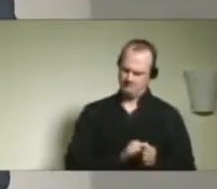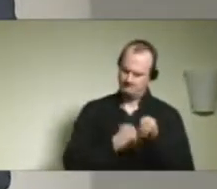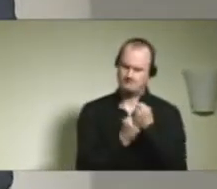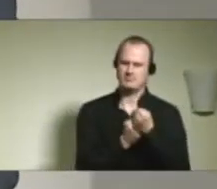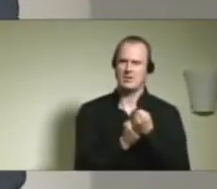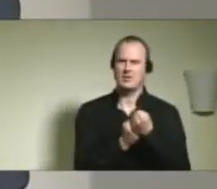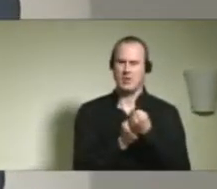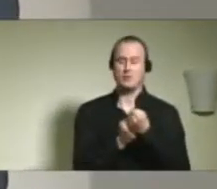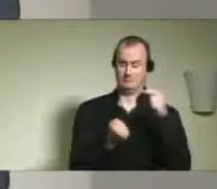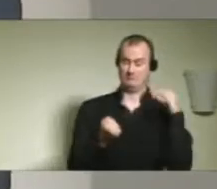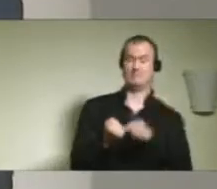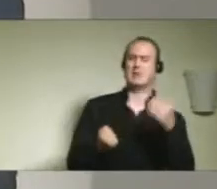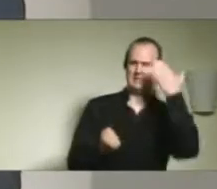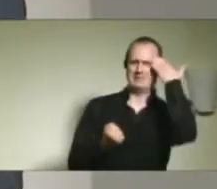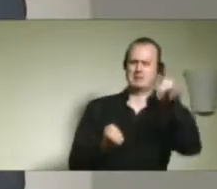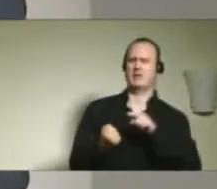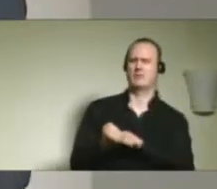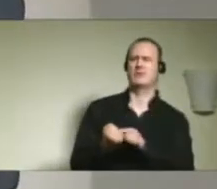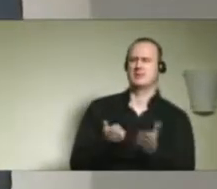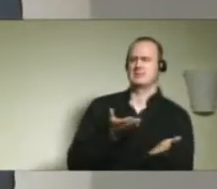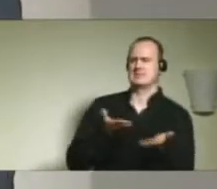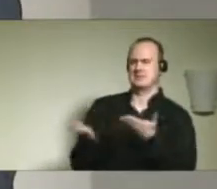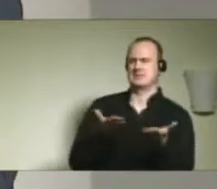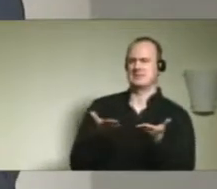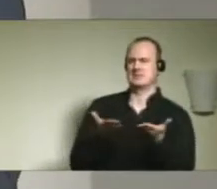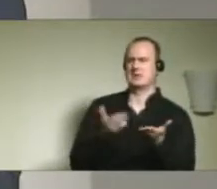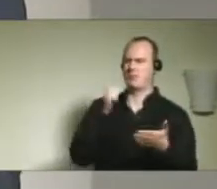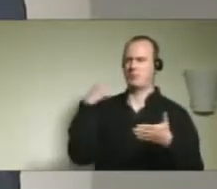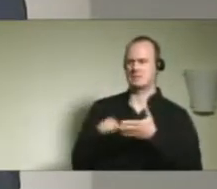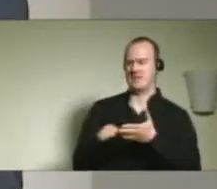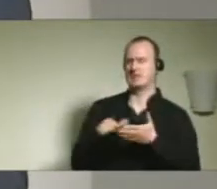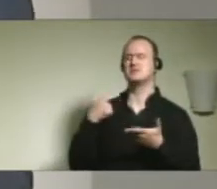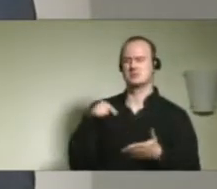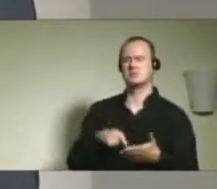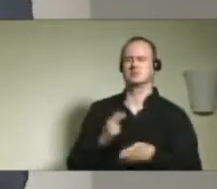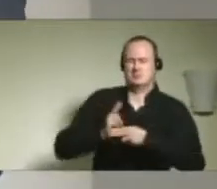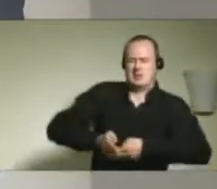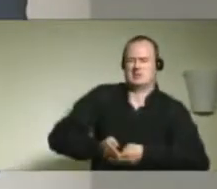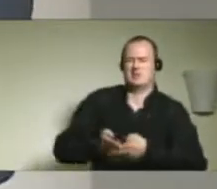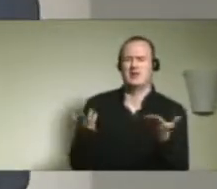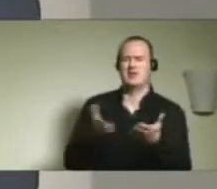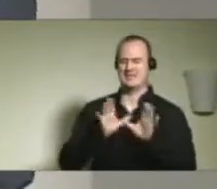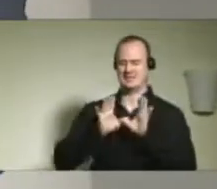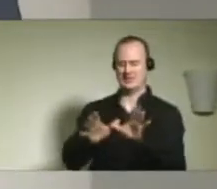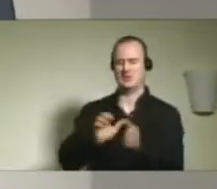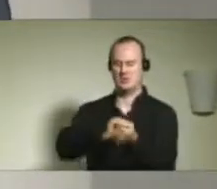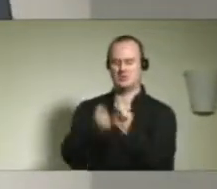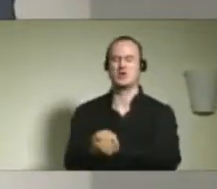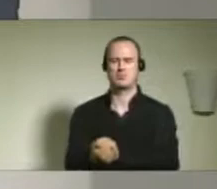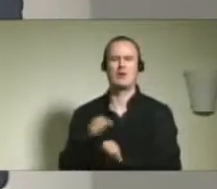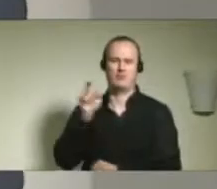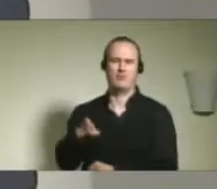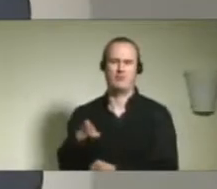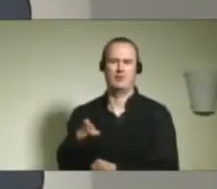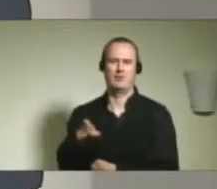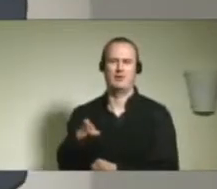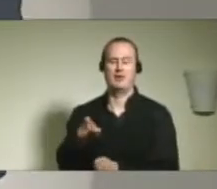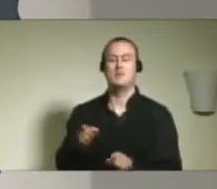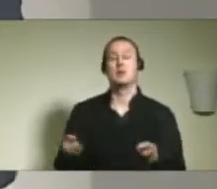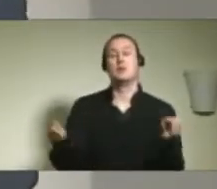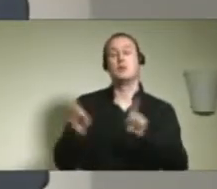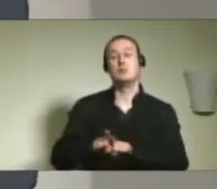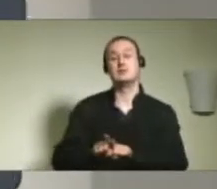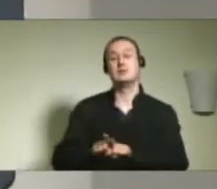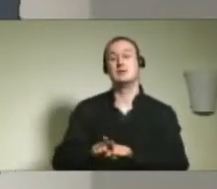service postal fait partie d'une stratégie de changement, mais il faut aller chercher les personnes